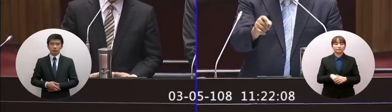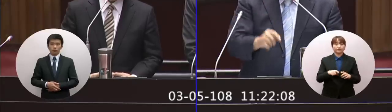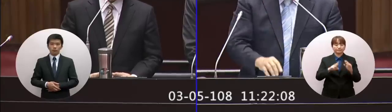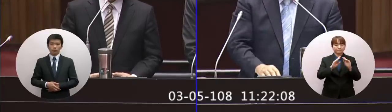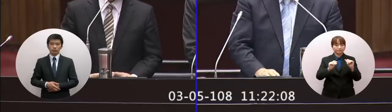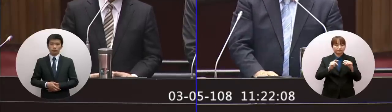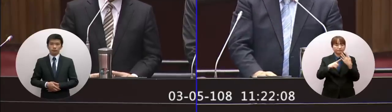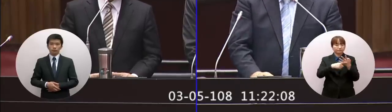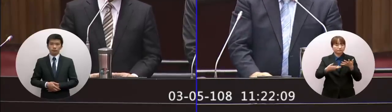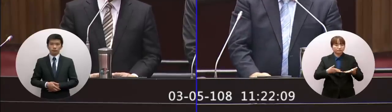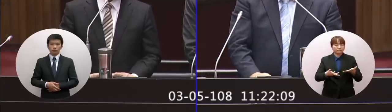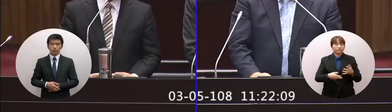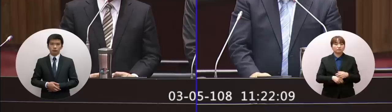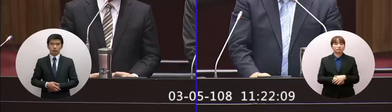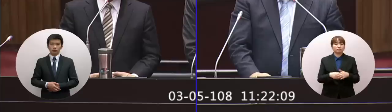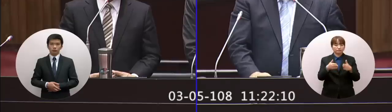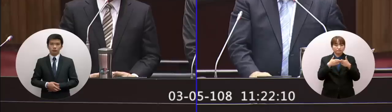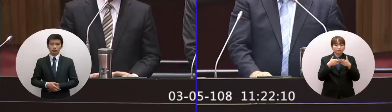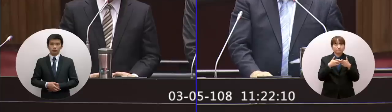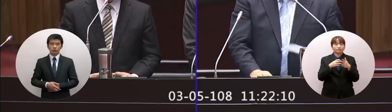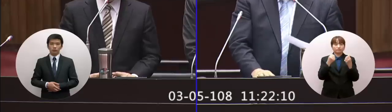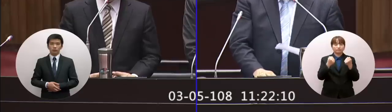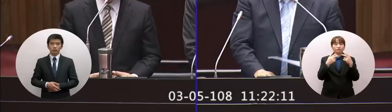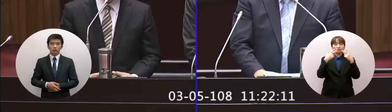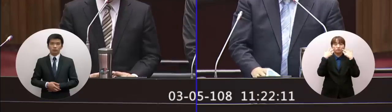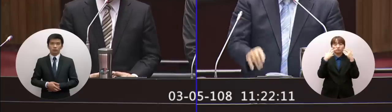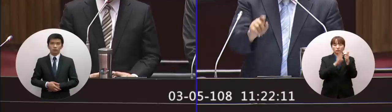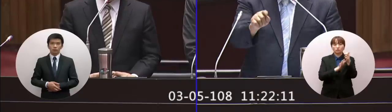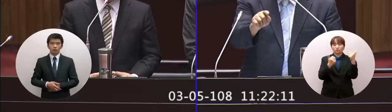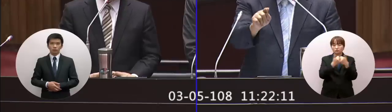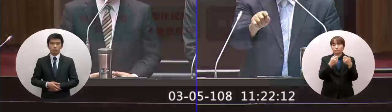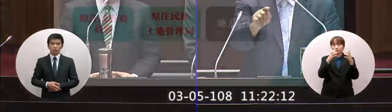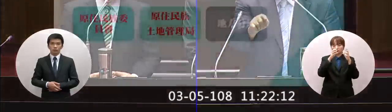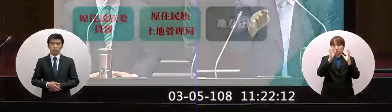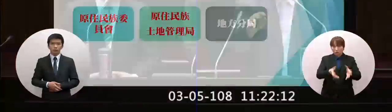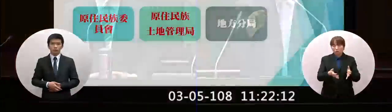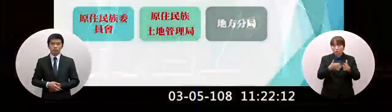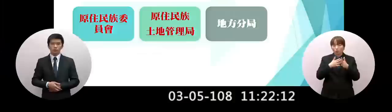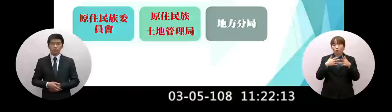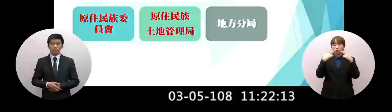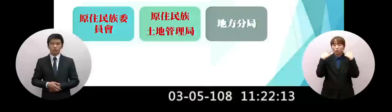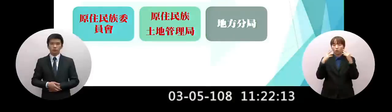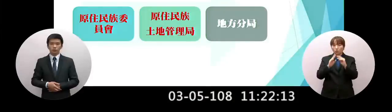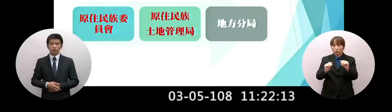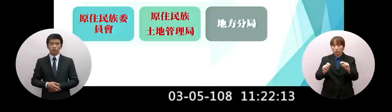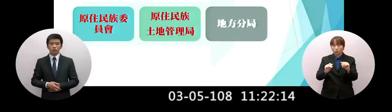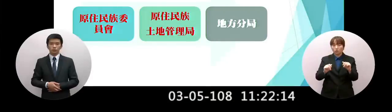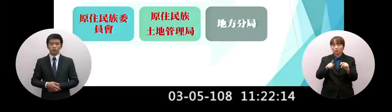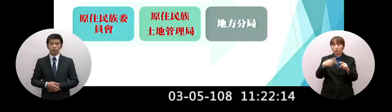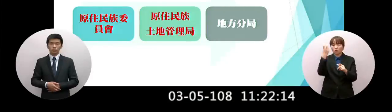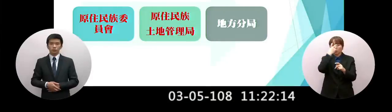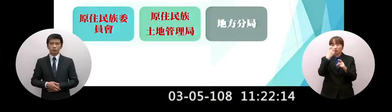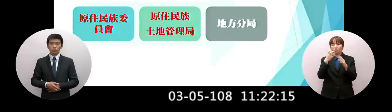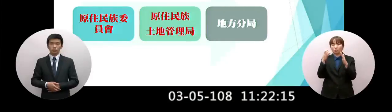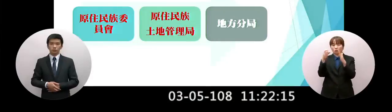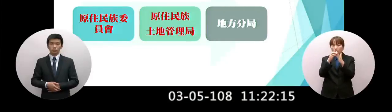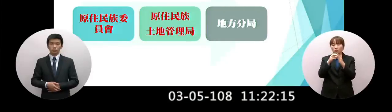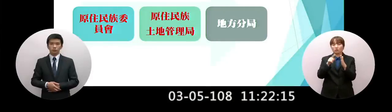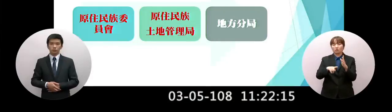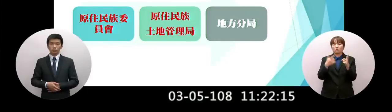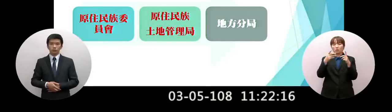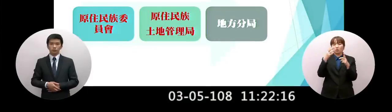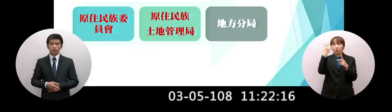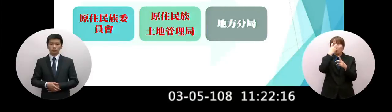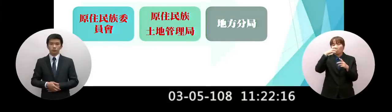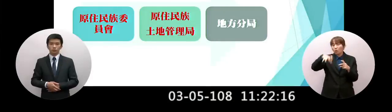土地的业务啊。我们要求在原民会应该要成立一个原住民土地的管理局，而不是一个